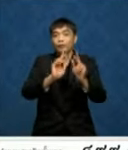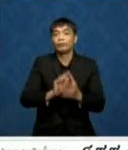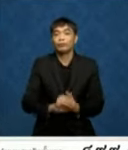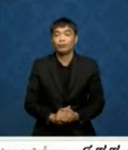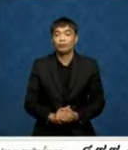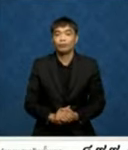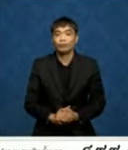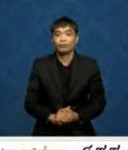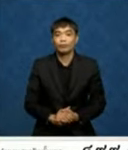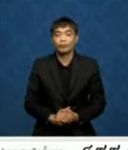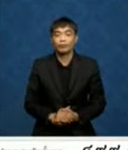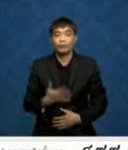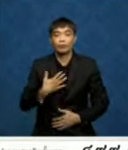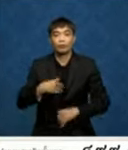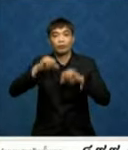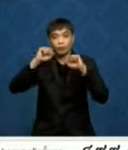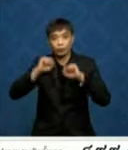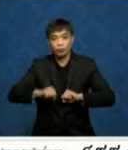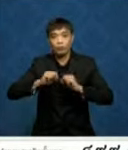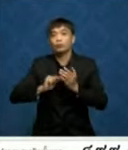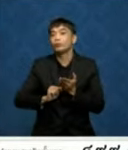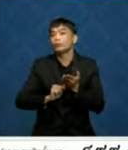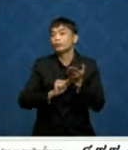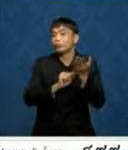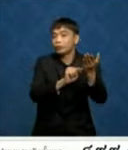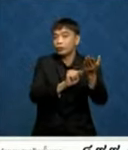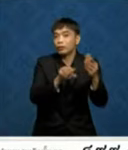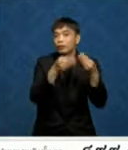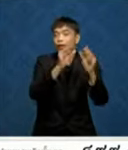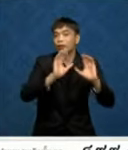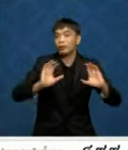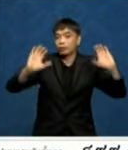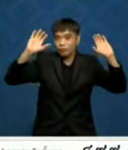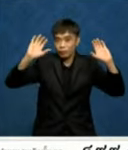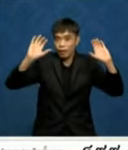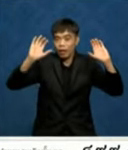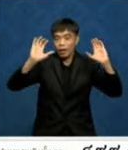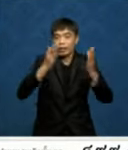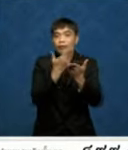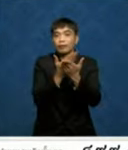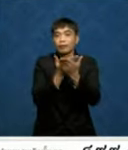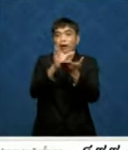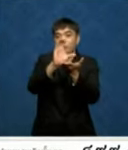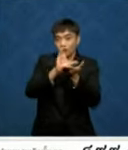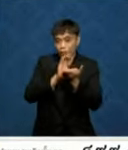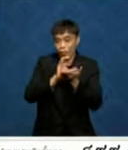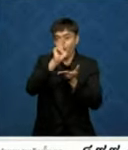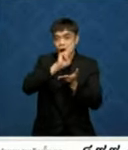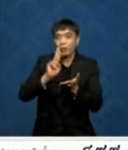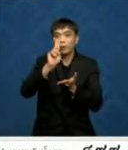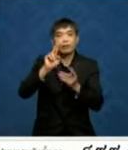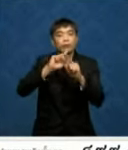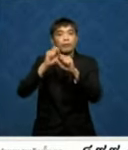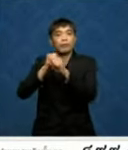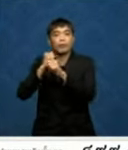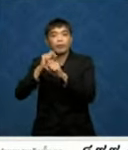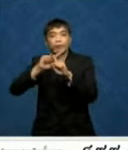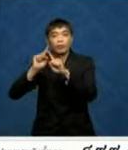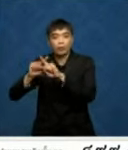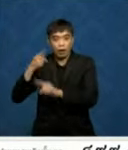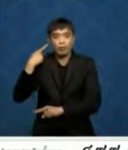โดยมีข้อเสนอให้รัฐบาลดำเนินการใช้งบประมาณให้เกิดความคุ้มค่าและเกิดประโยชน์ต่อการกระตุ้นเศรษฐกิ